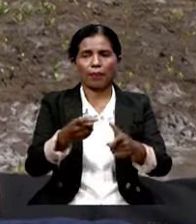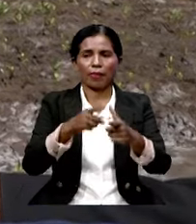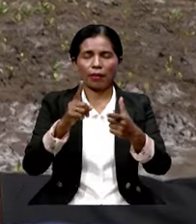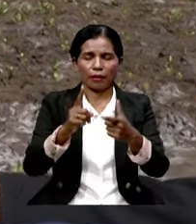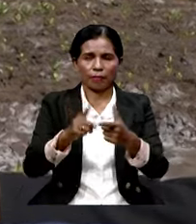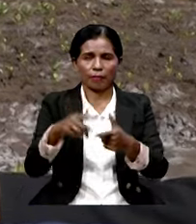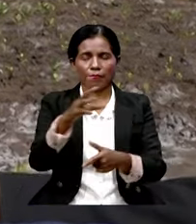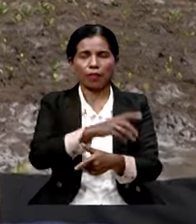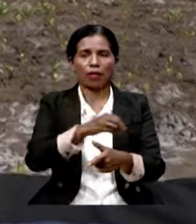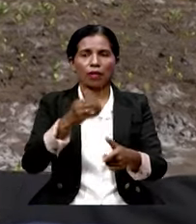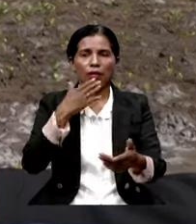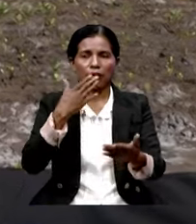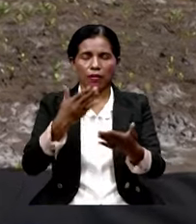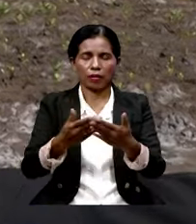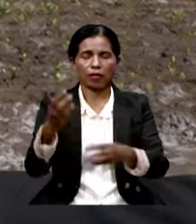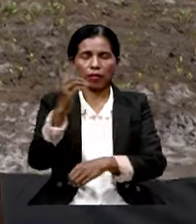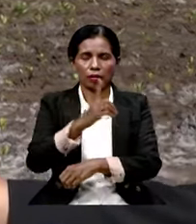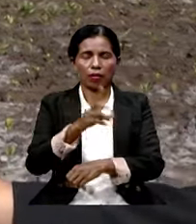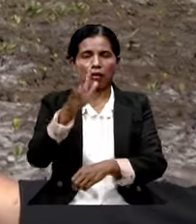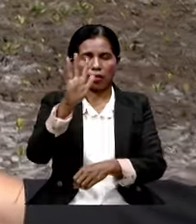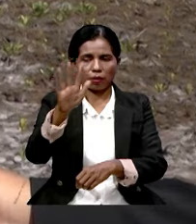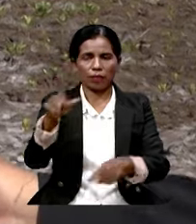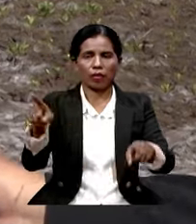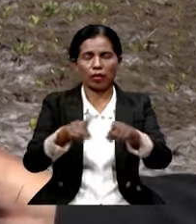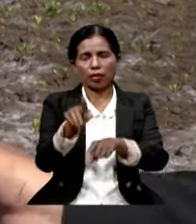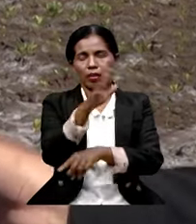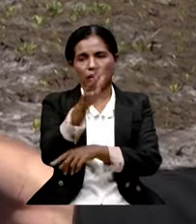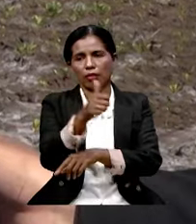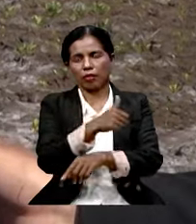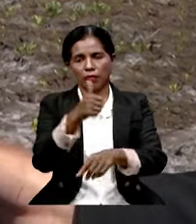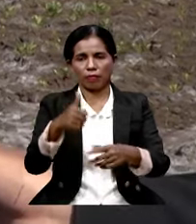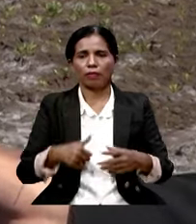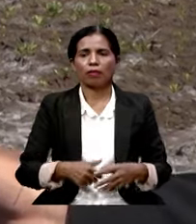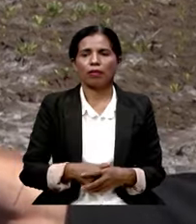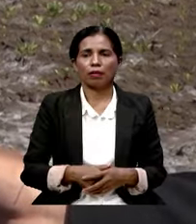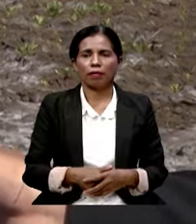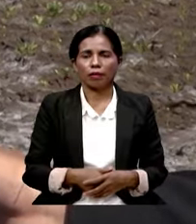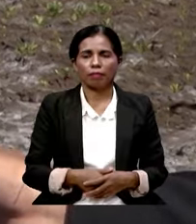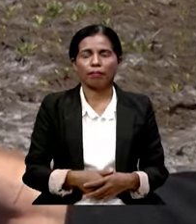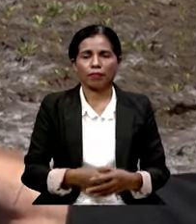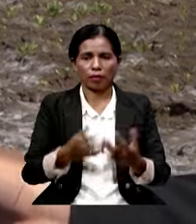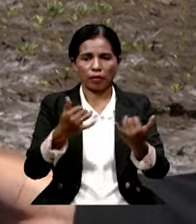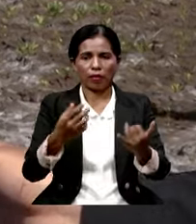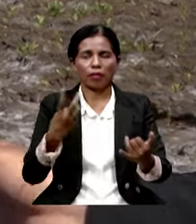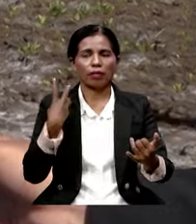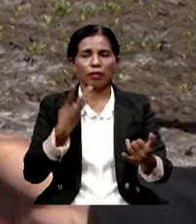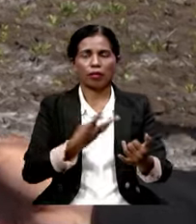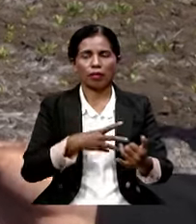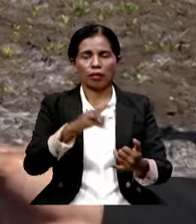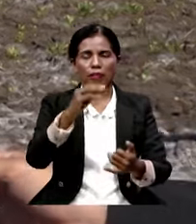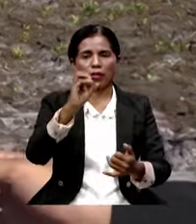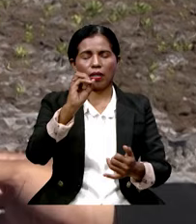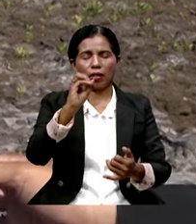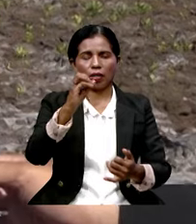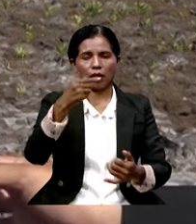absorbe carbon dioxide ne dala lima compara ho ai ori sira raimarang alen di dane mangrove mos